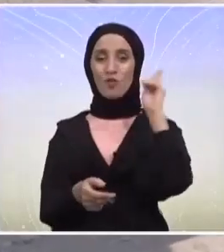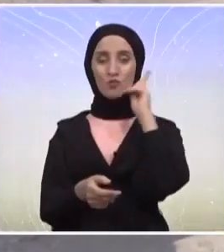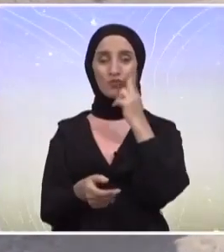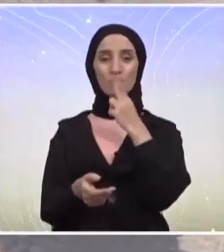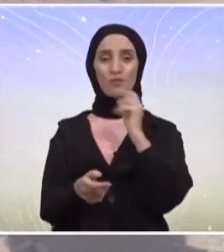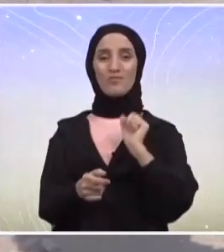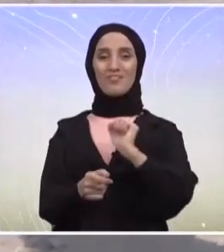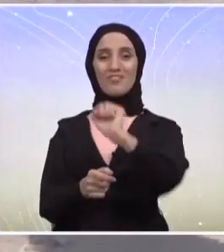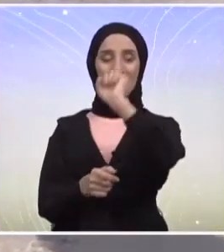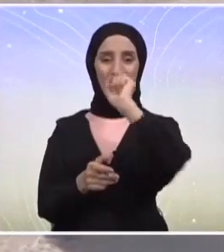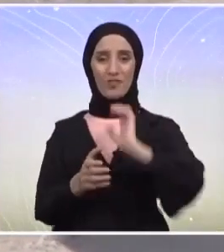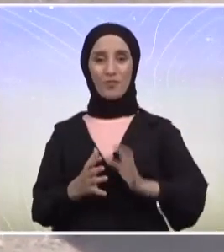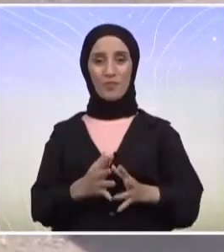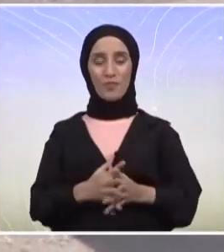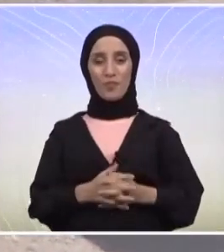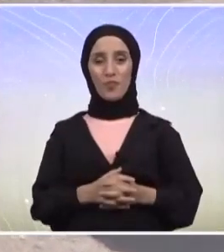والخاصة بفئته.